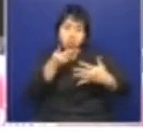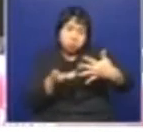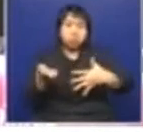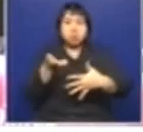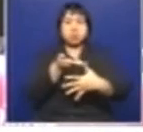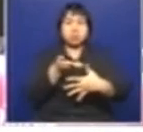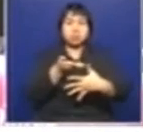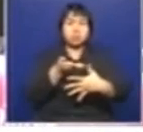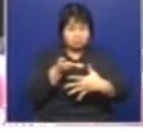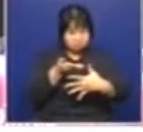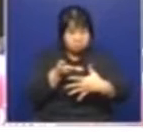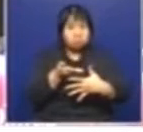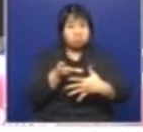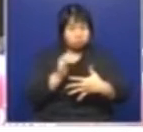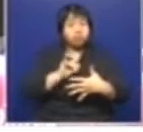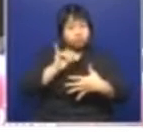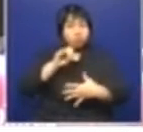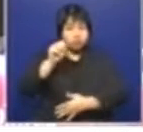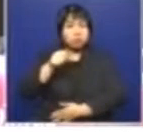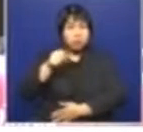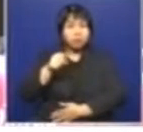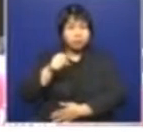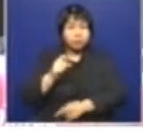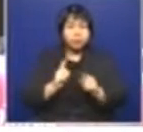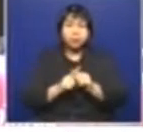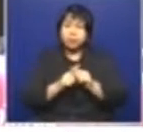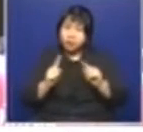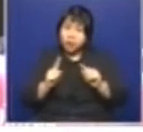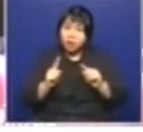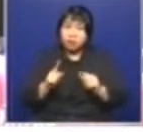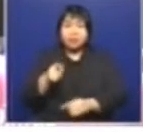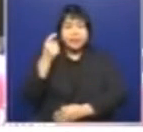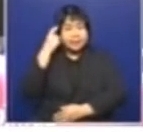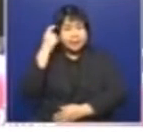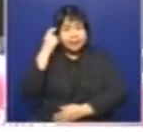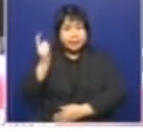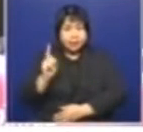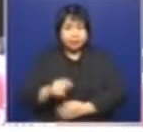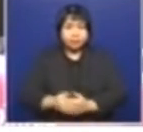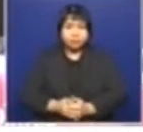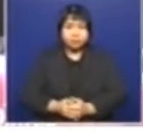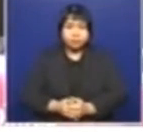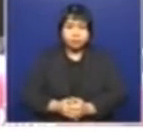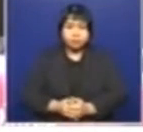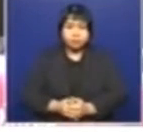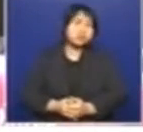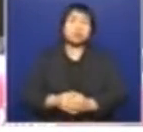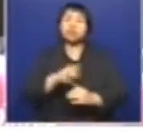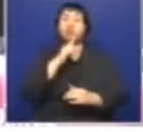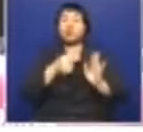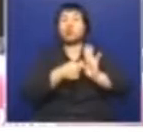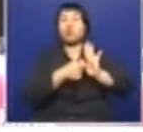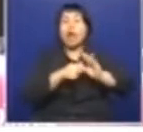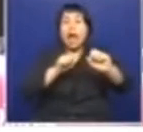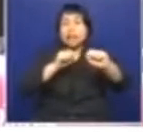จริงๆนะถูกแต่ว่าเราคิดอย่างนี้ครับ ได้แชมป์นี่นักมวยเนี่ยคนรว